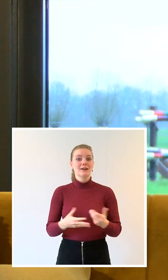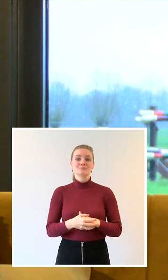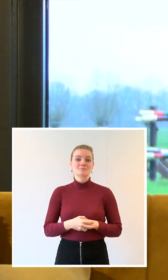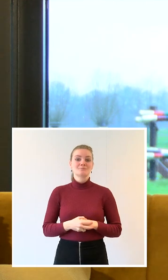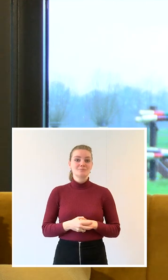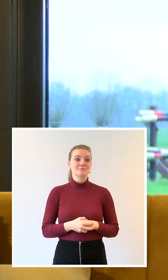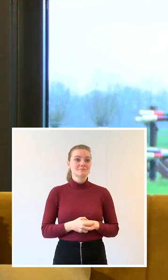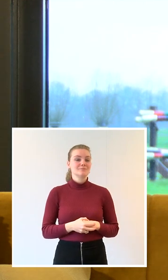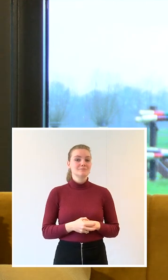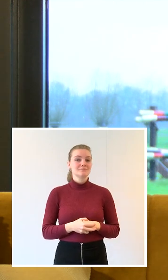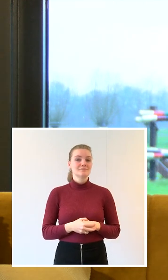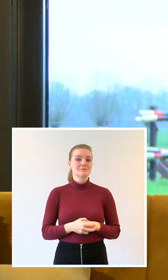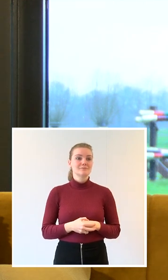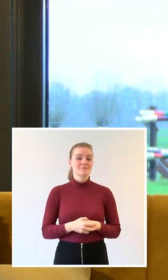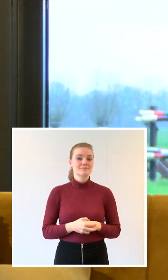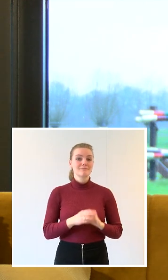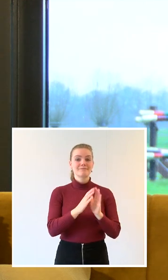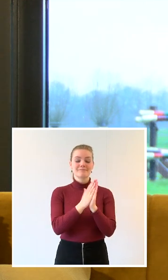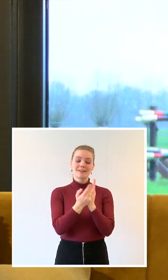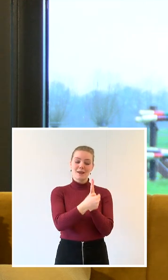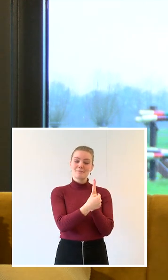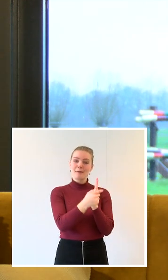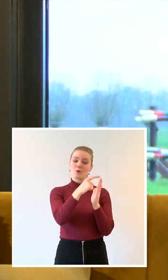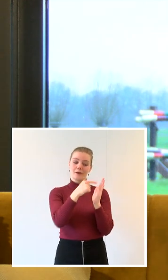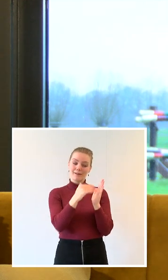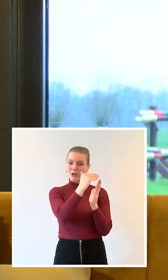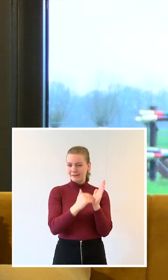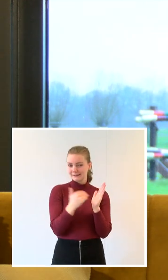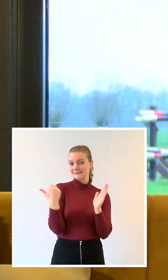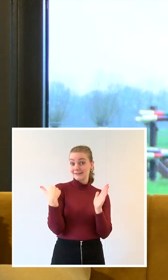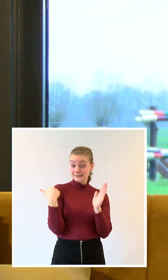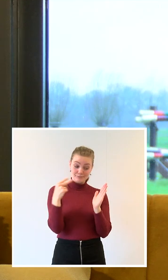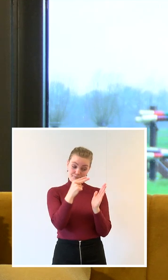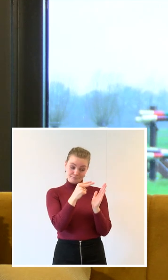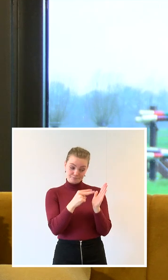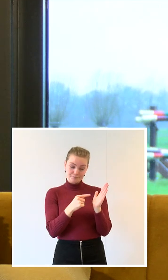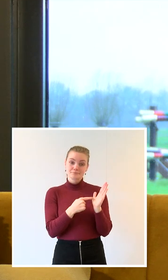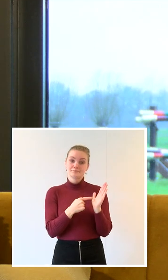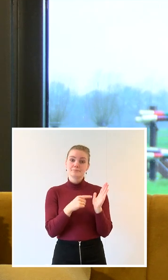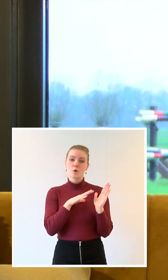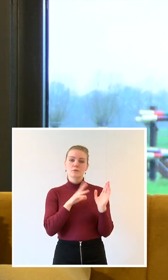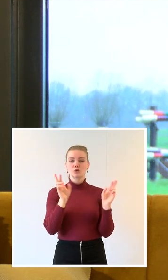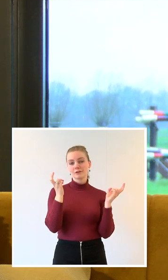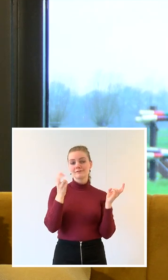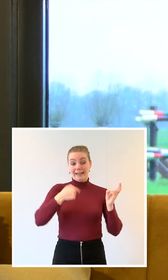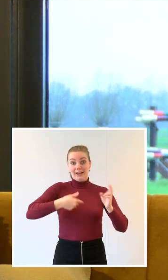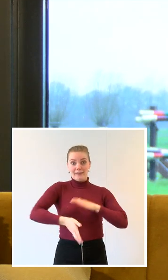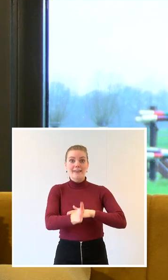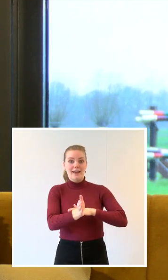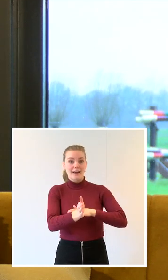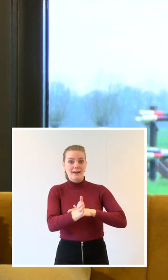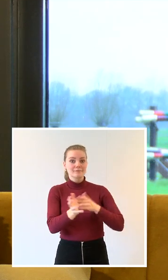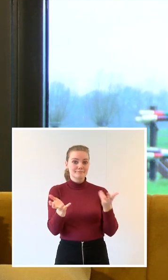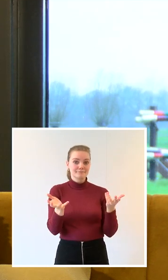Het Bijbelgedeelte wat we net hebben gelezen, dat is eigenlijk ook een soort ik vertrek. Abraham, die